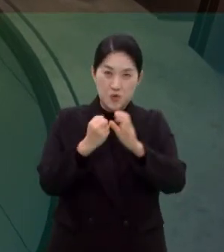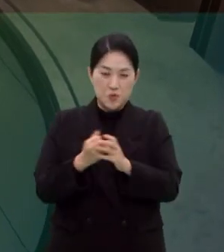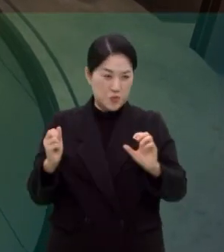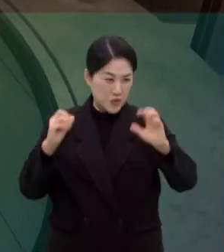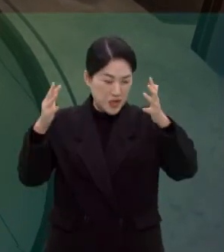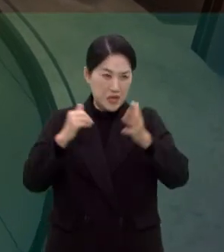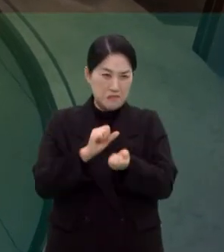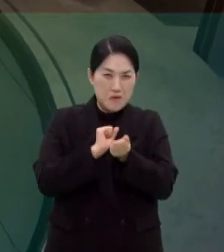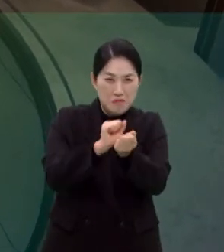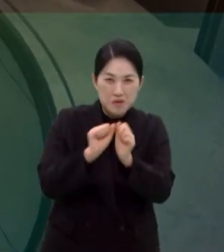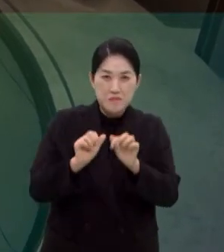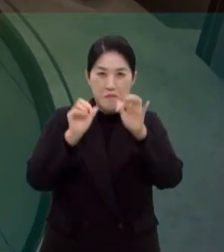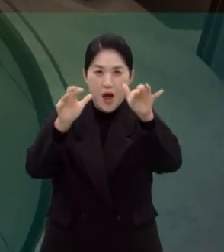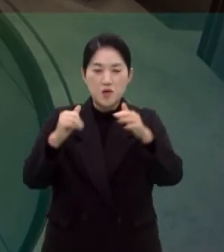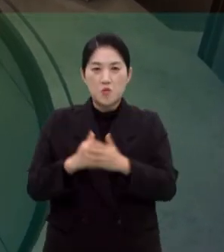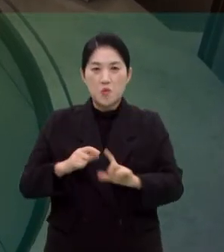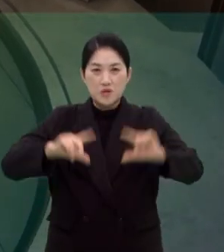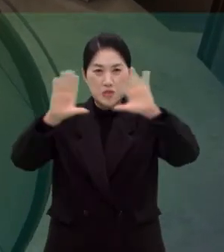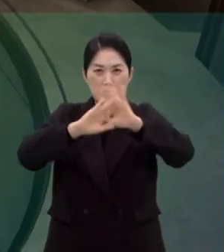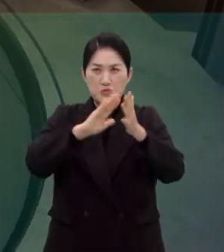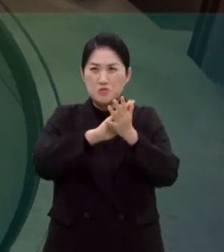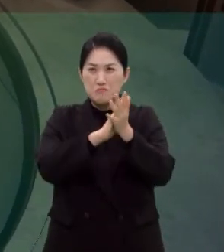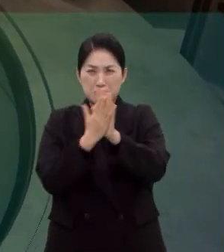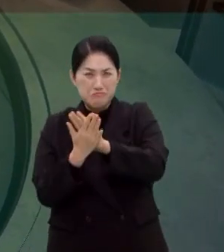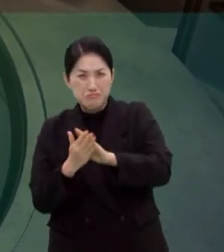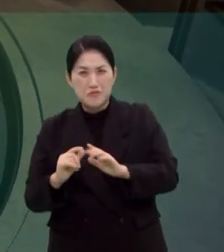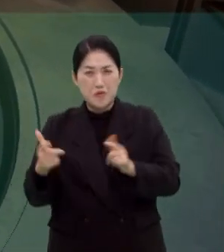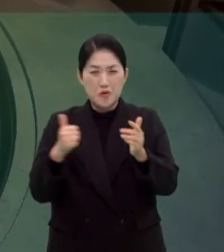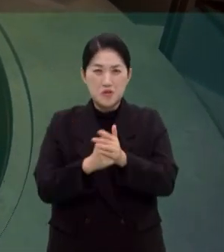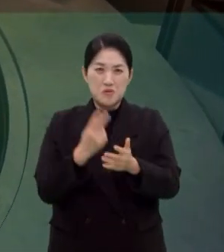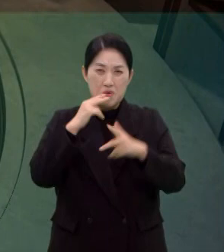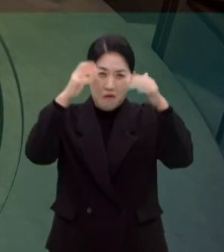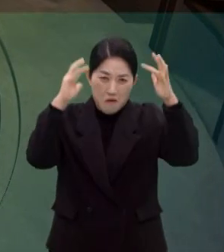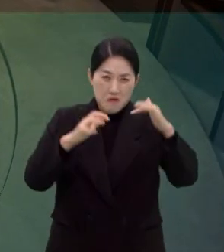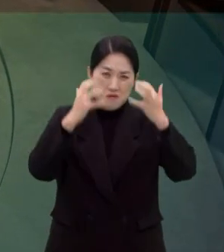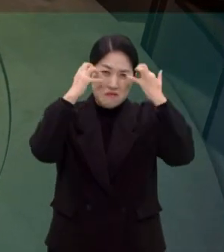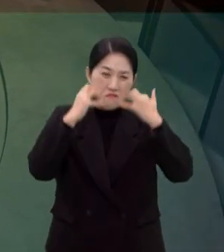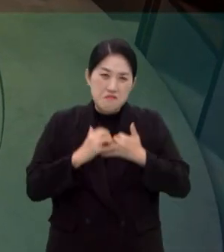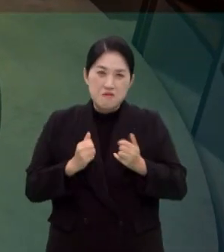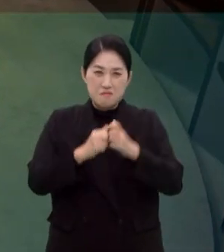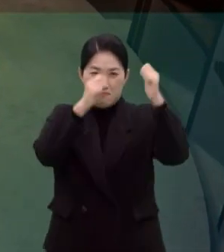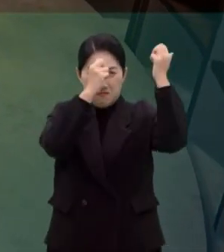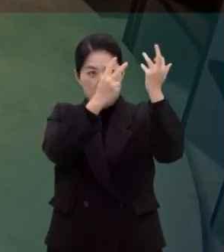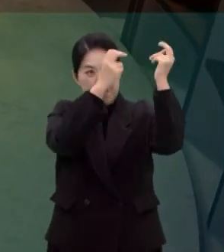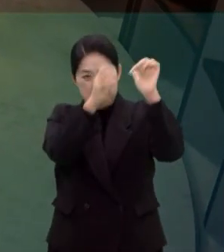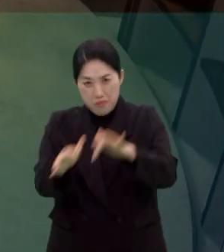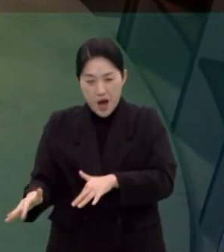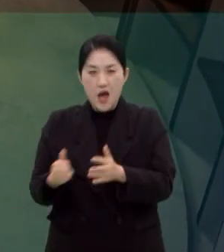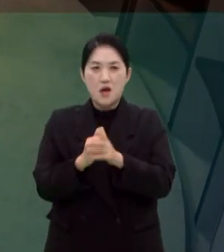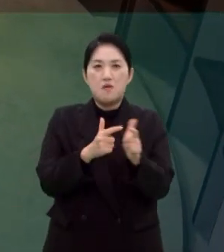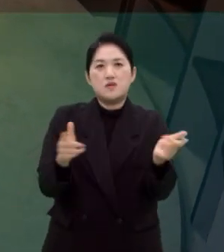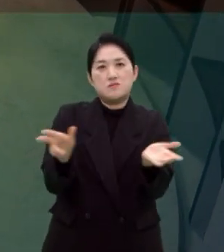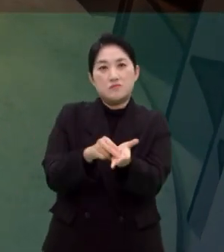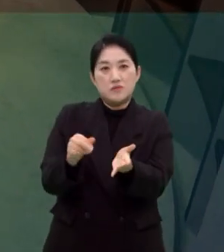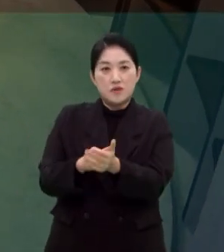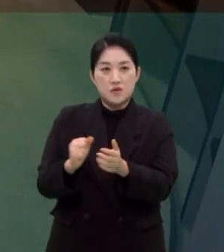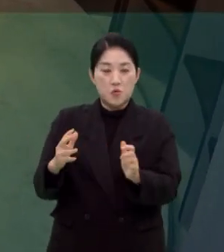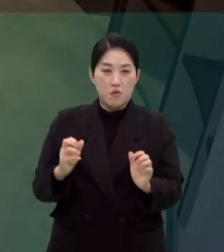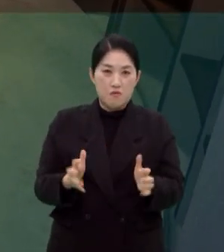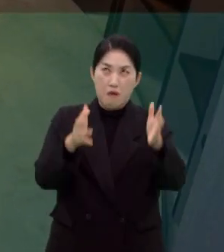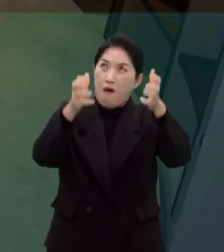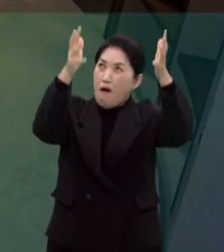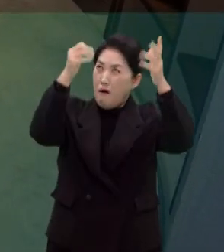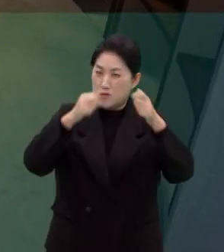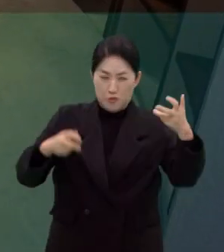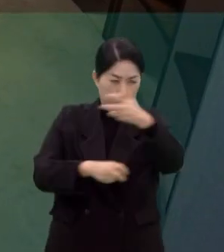팬데믹, 기후위기에 따른 폭염, 집중호우, 산사태, 갈수록 크고 복잡해지는 건축, 교통